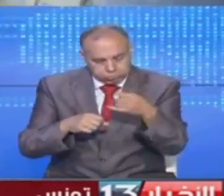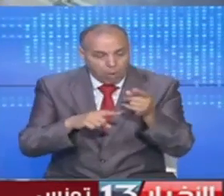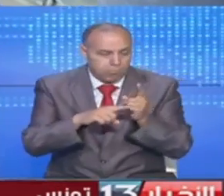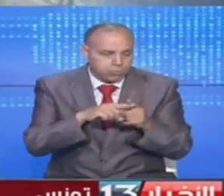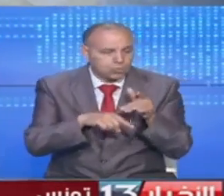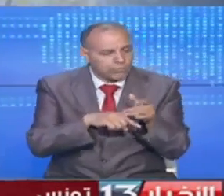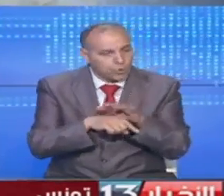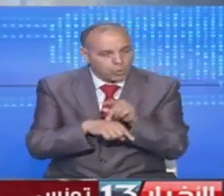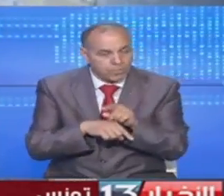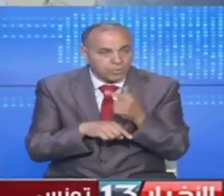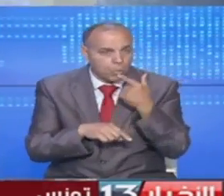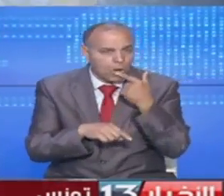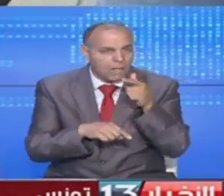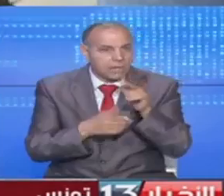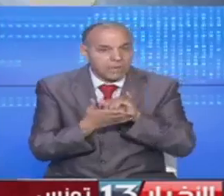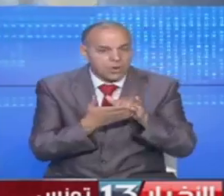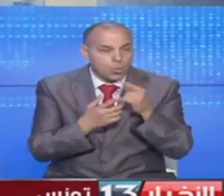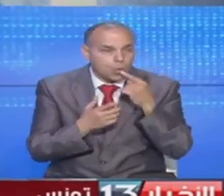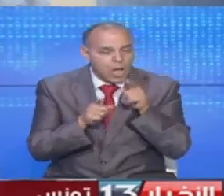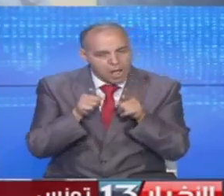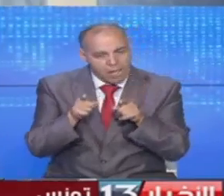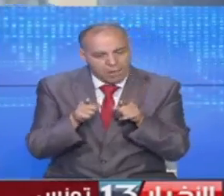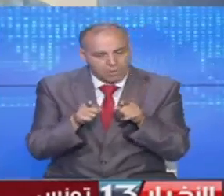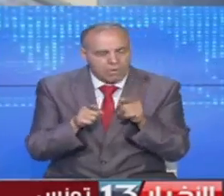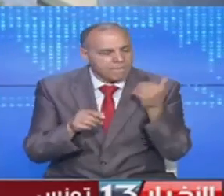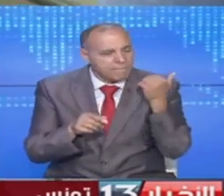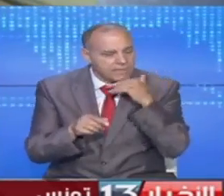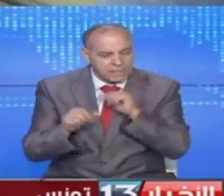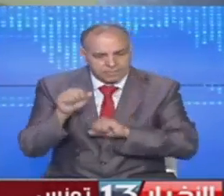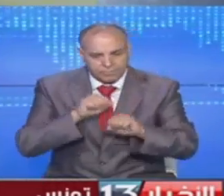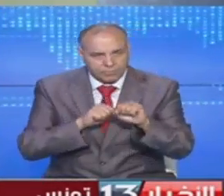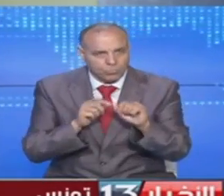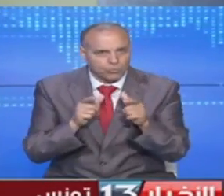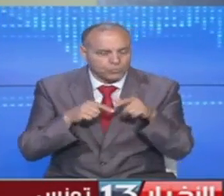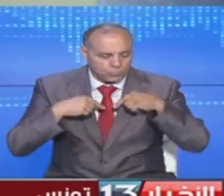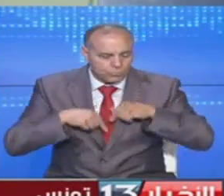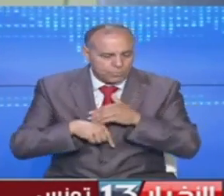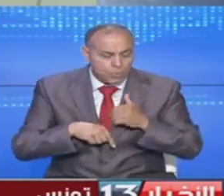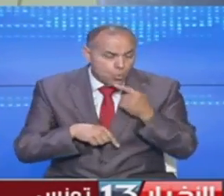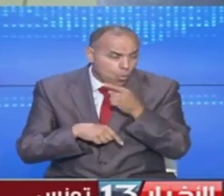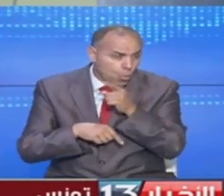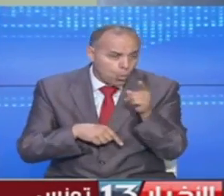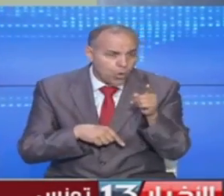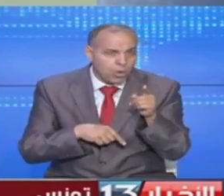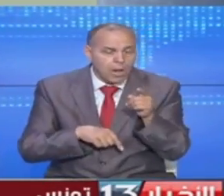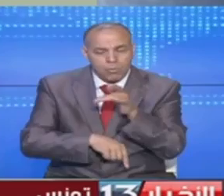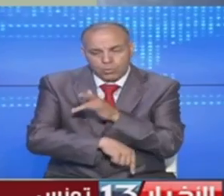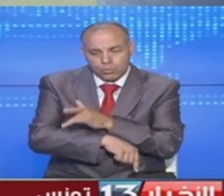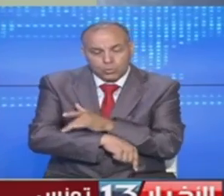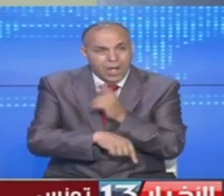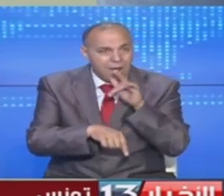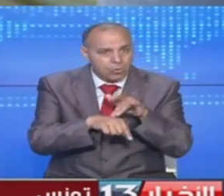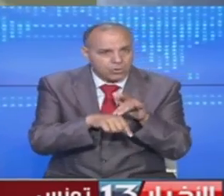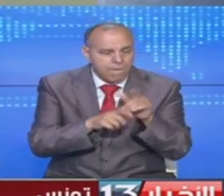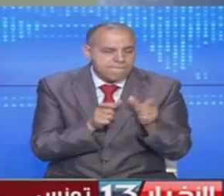إيجابية. وأكد الديوان أن مصالحه قامت على الفور بالتنسيق مع مصالح وزارة الصحة بعزل المصاب قبل أن